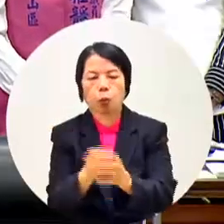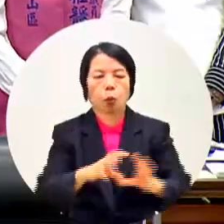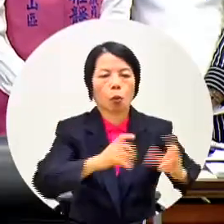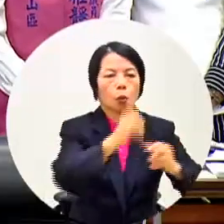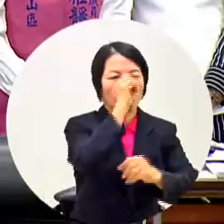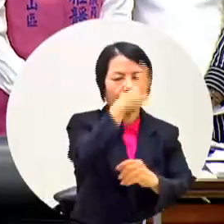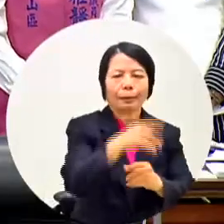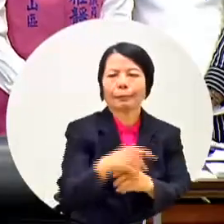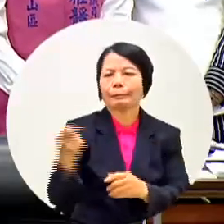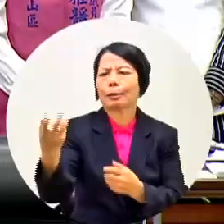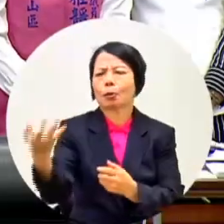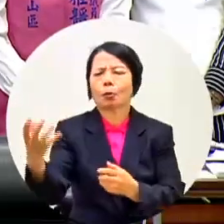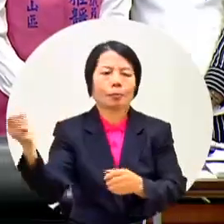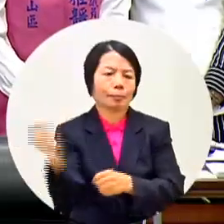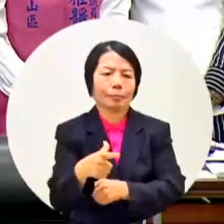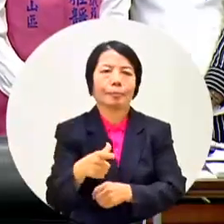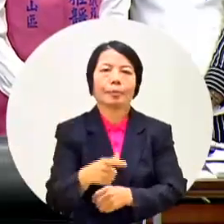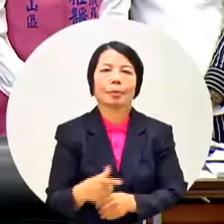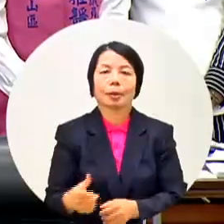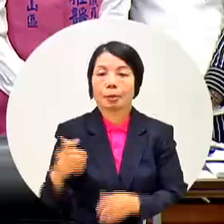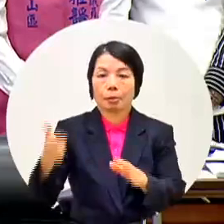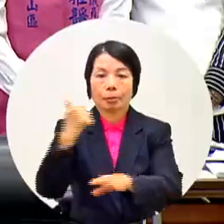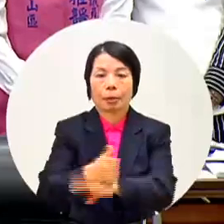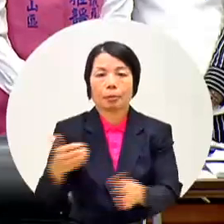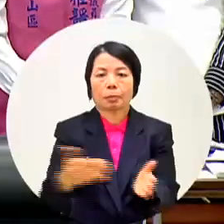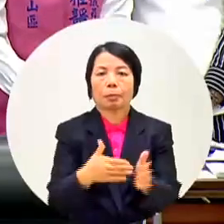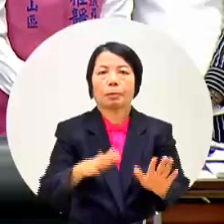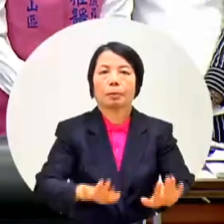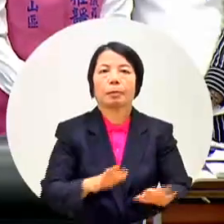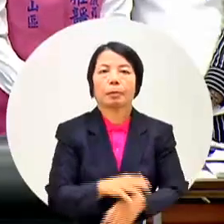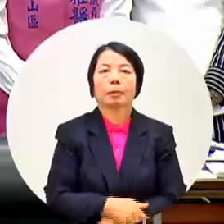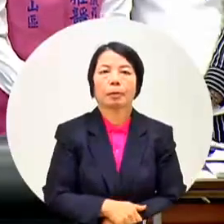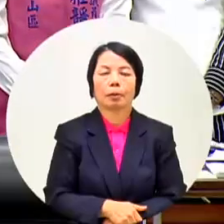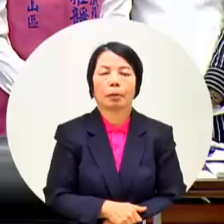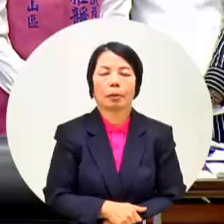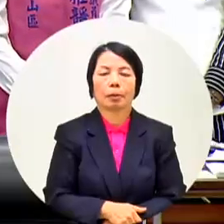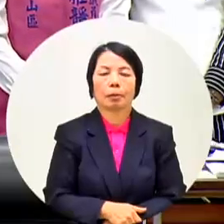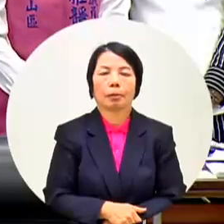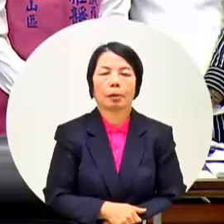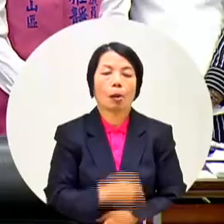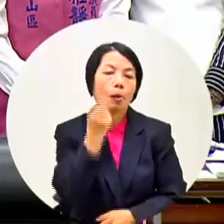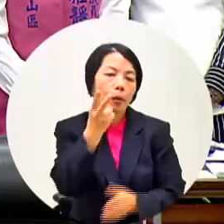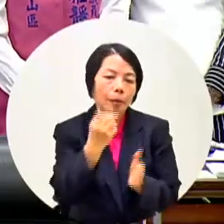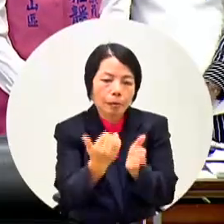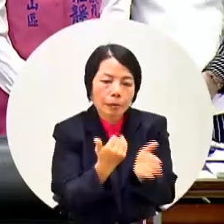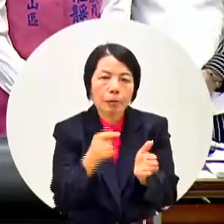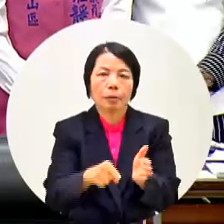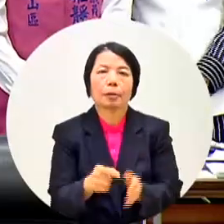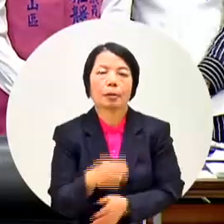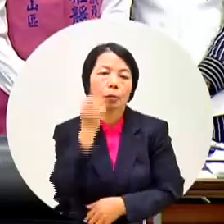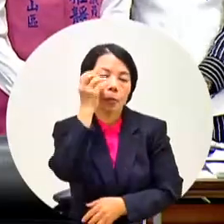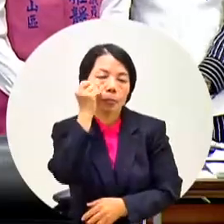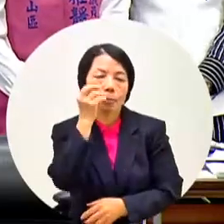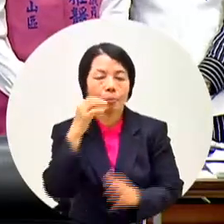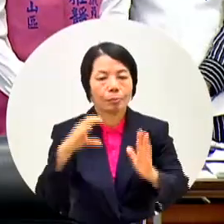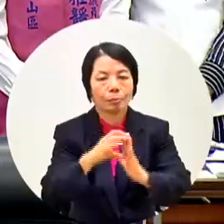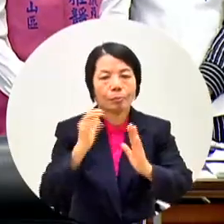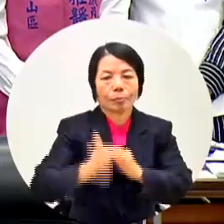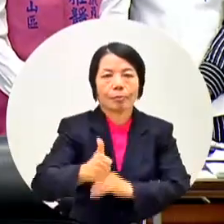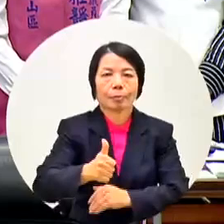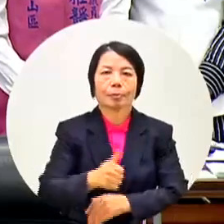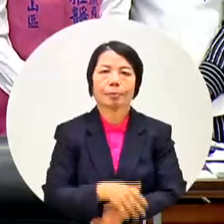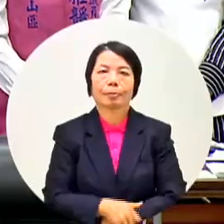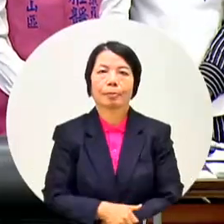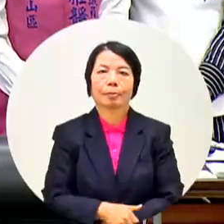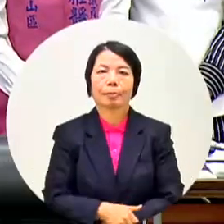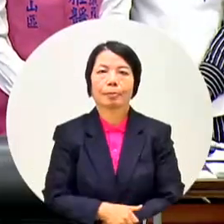现在不到2个月的时间，我请教一下我们观光局长。观光局长，高